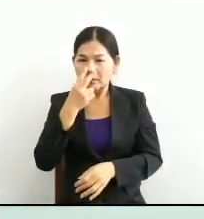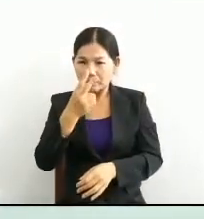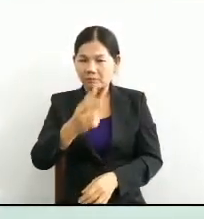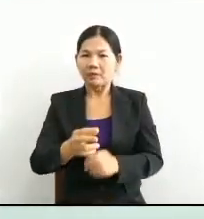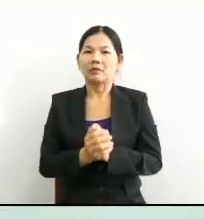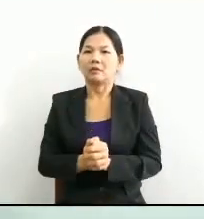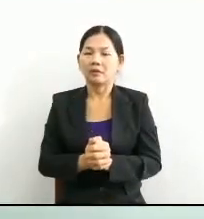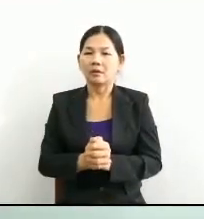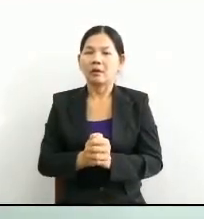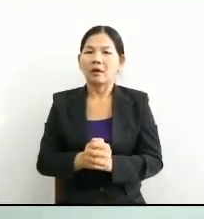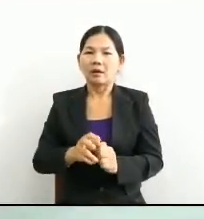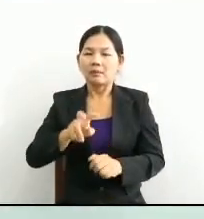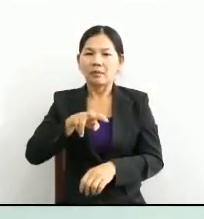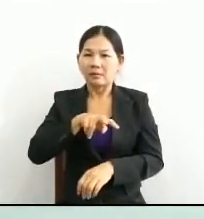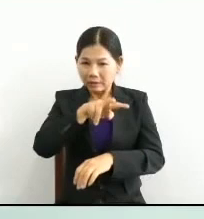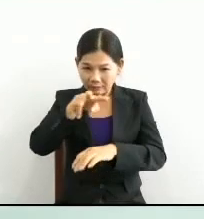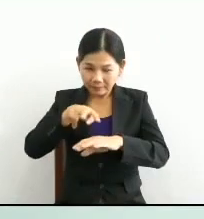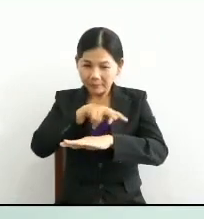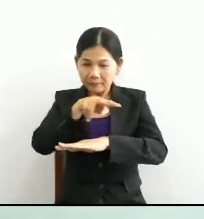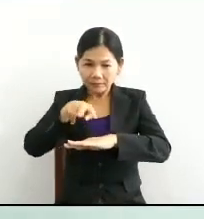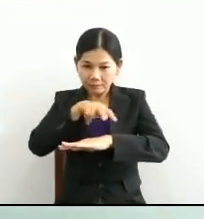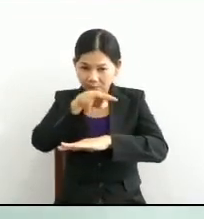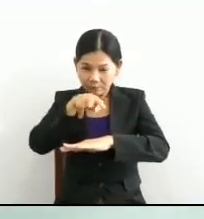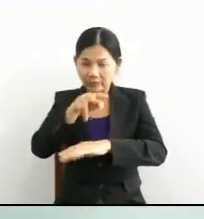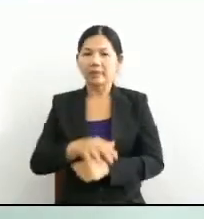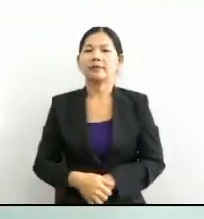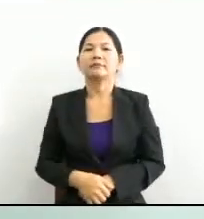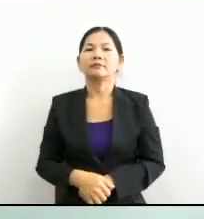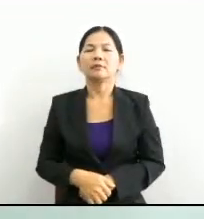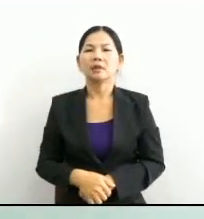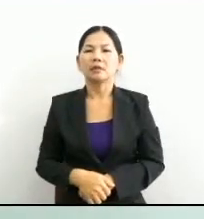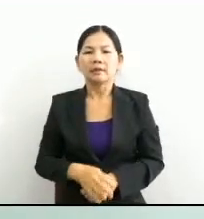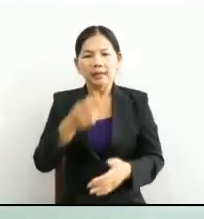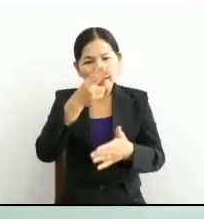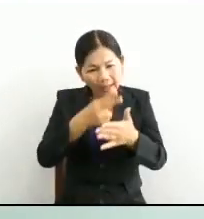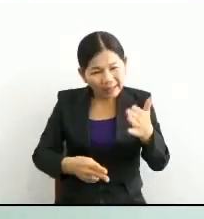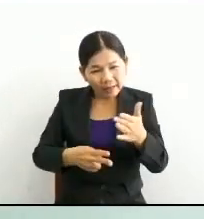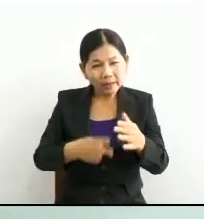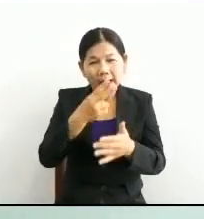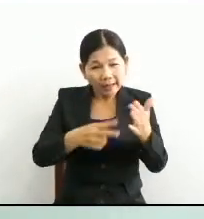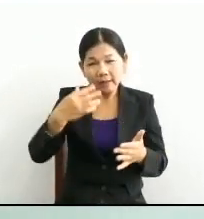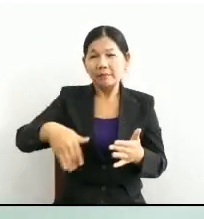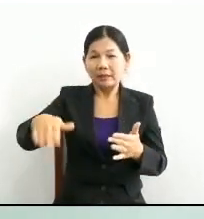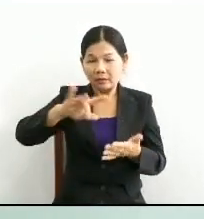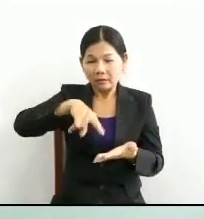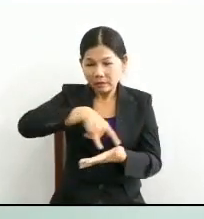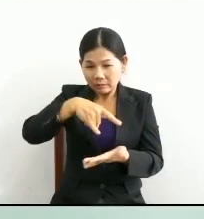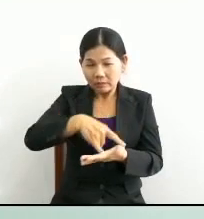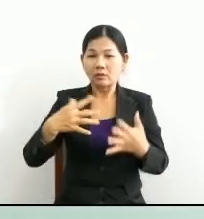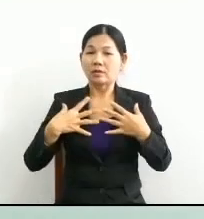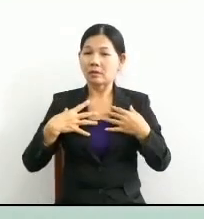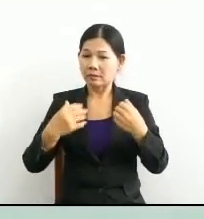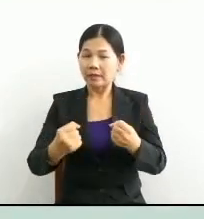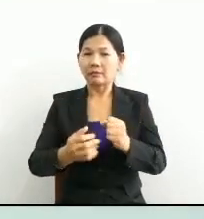Rục hiệp nắng miền bình nắng hay. Phụ quốc cầm bông tên nâng. Chắc con mô hạt ấy bằng con tên mà đôi sọc cập hiệp con đang ạ.